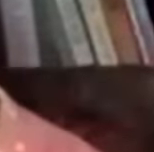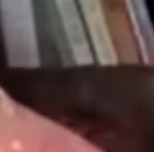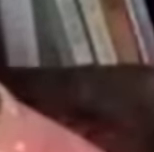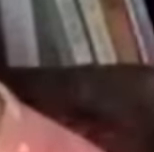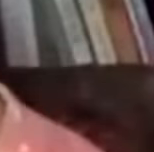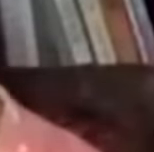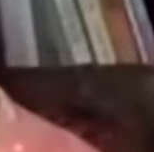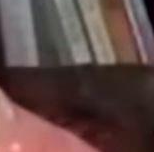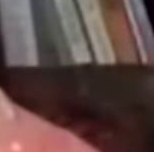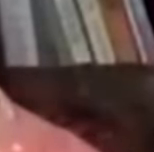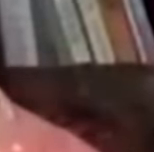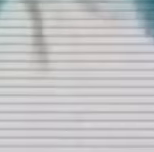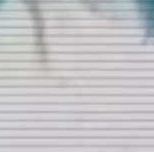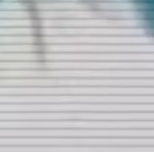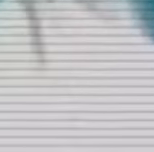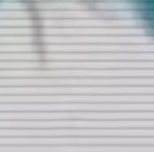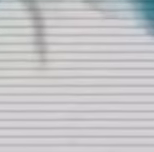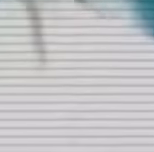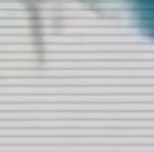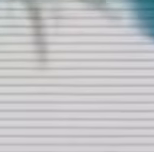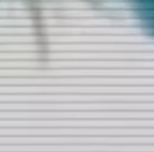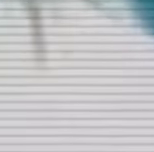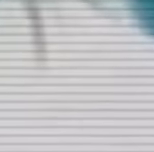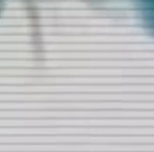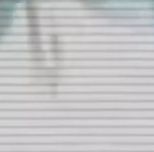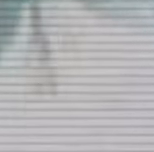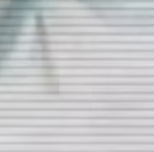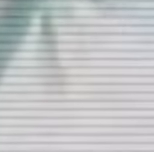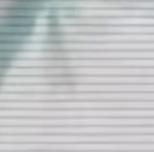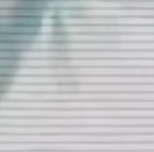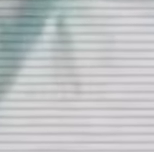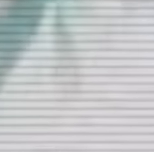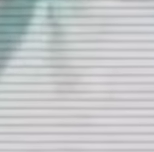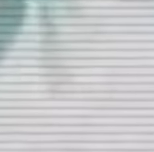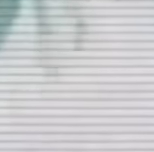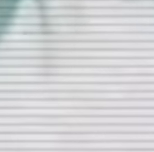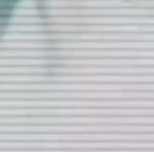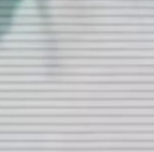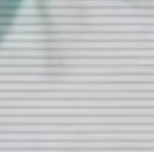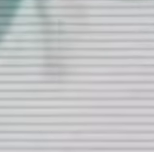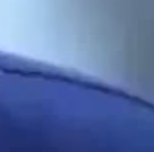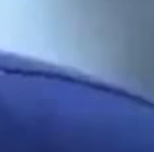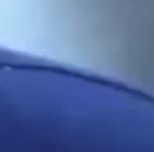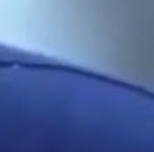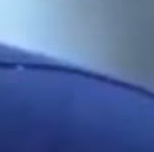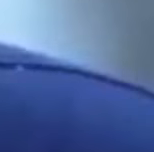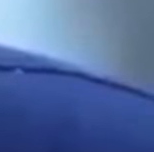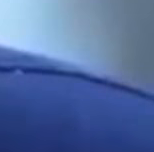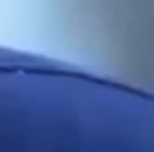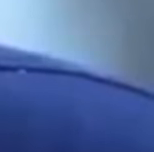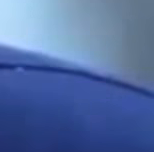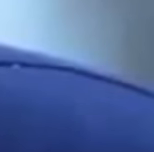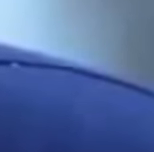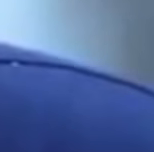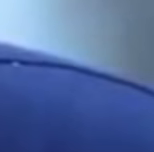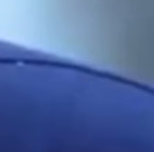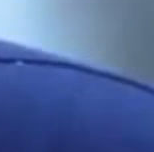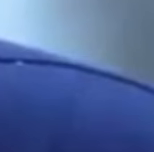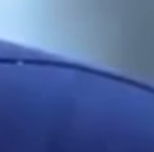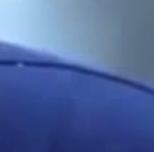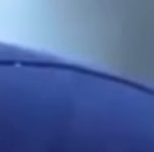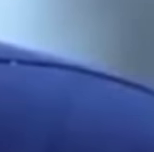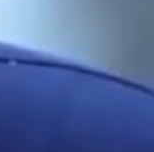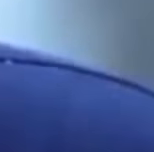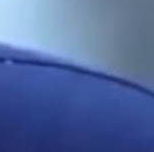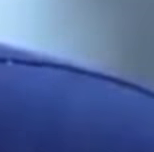niya, makukuha niya yan. Isang magaling na politiko si Ferdinand Marcos. Alam niya kung ano ang